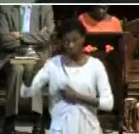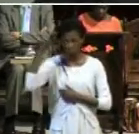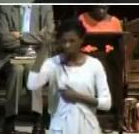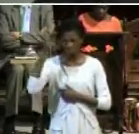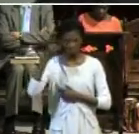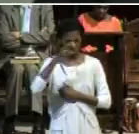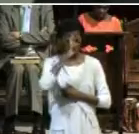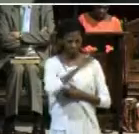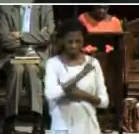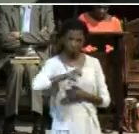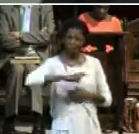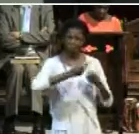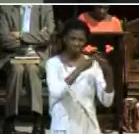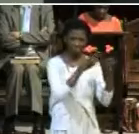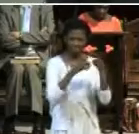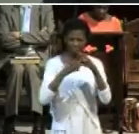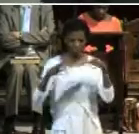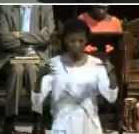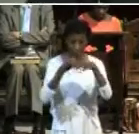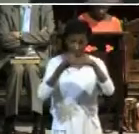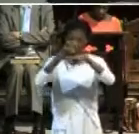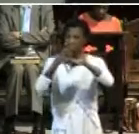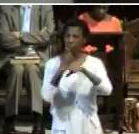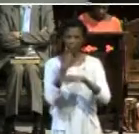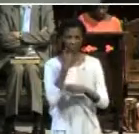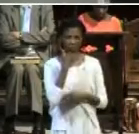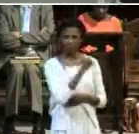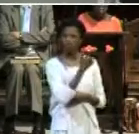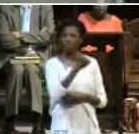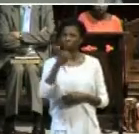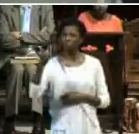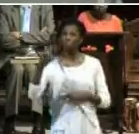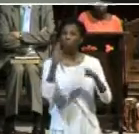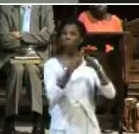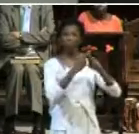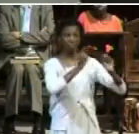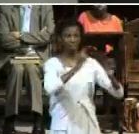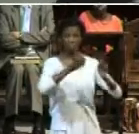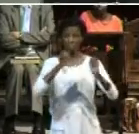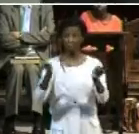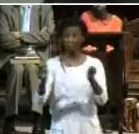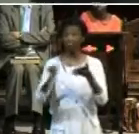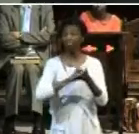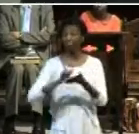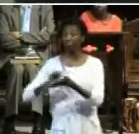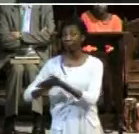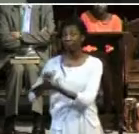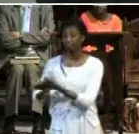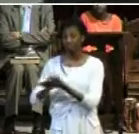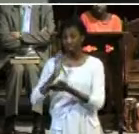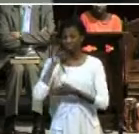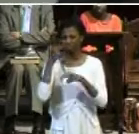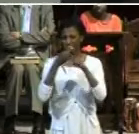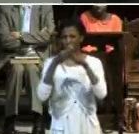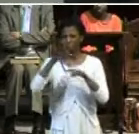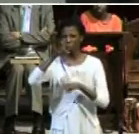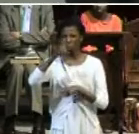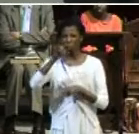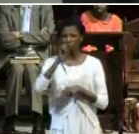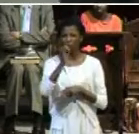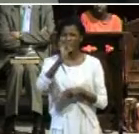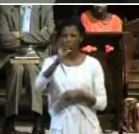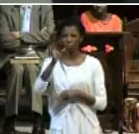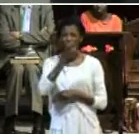chrétienne. Et du coup, chacun perdrait sa dénomination. Vous comprenez le terme